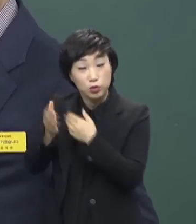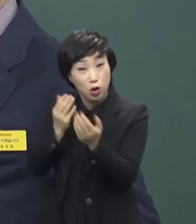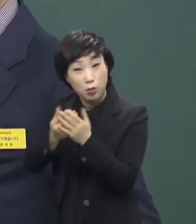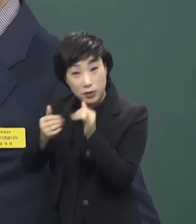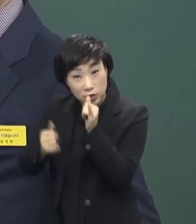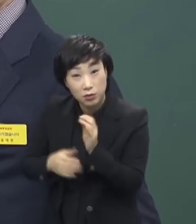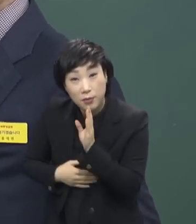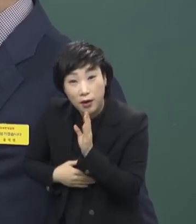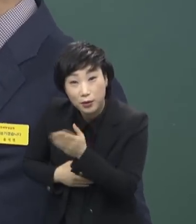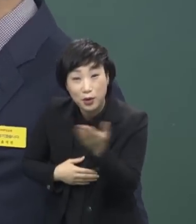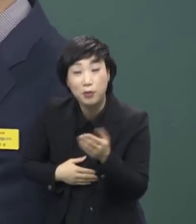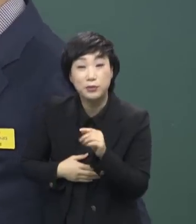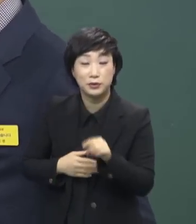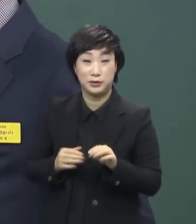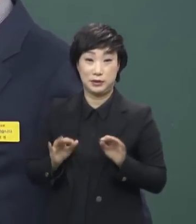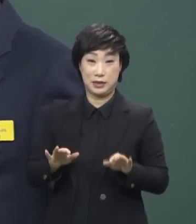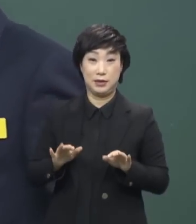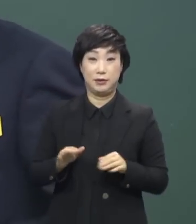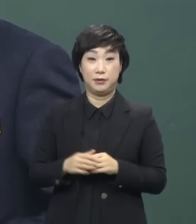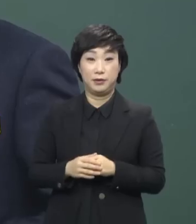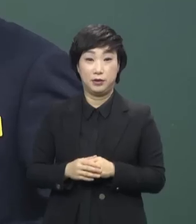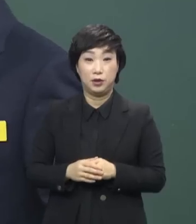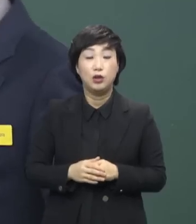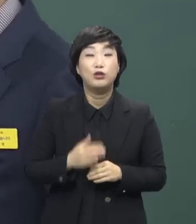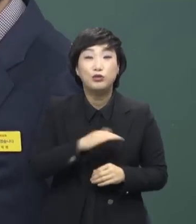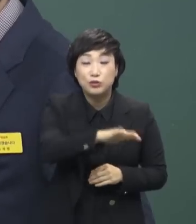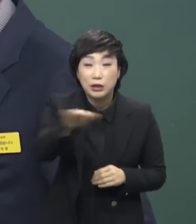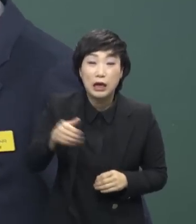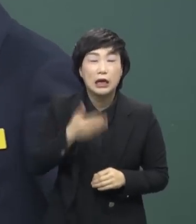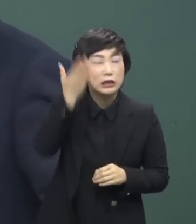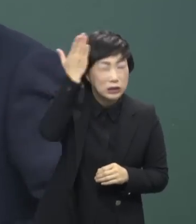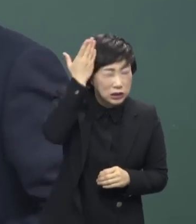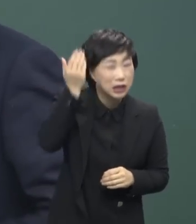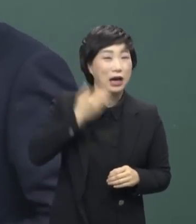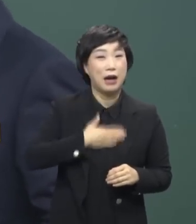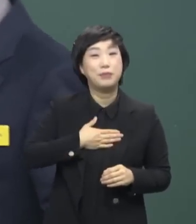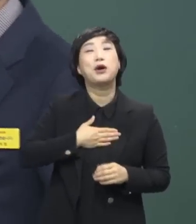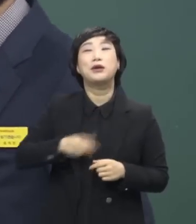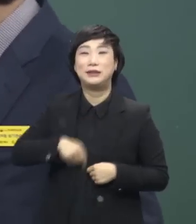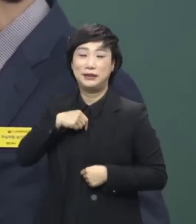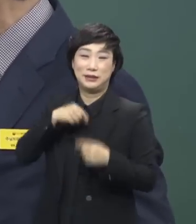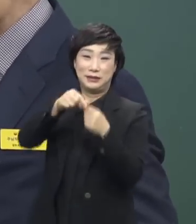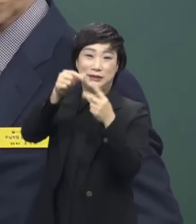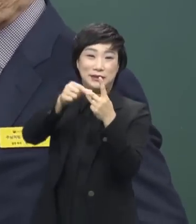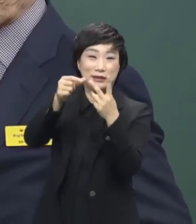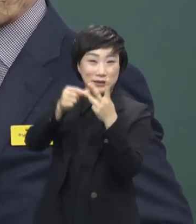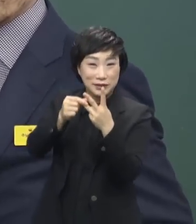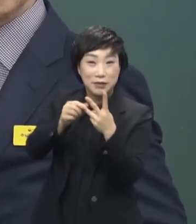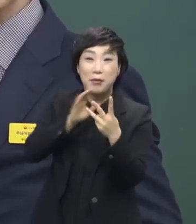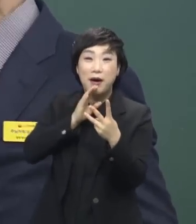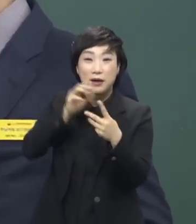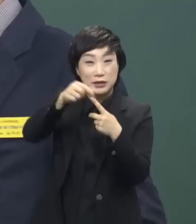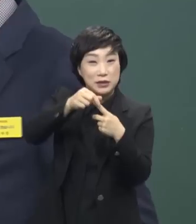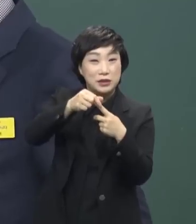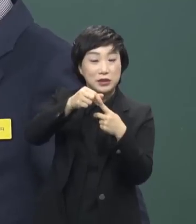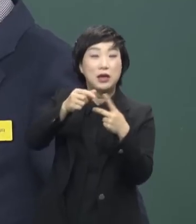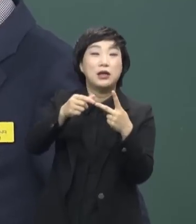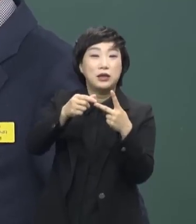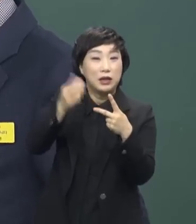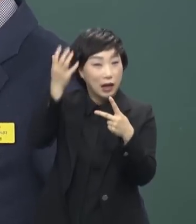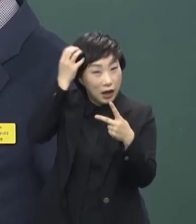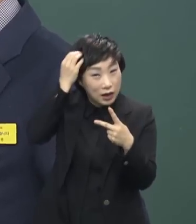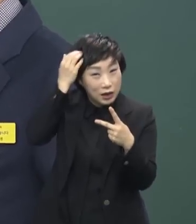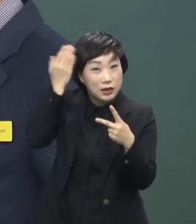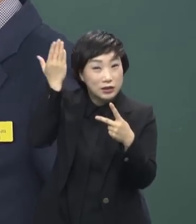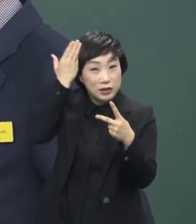말이요. 아멘. 이제 우리가 지정의 중에서 자 이렇게 체험해요. 우리가 체험을 못하면